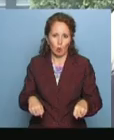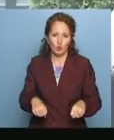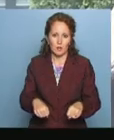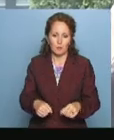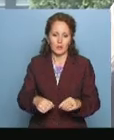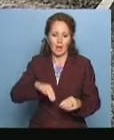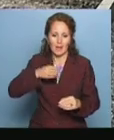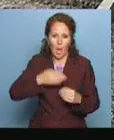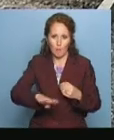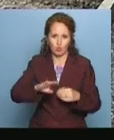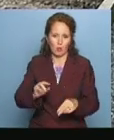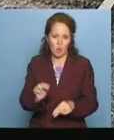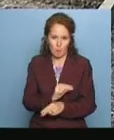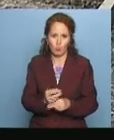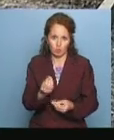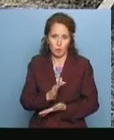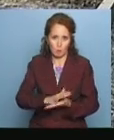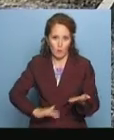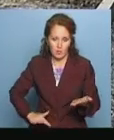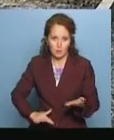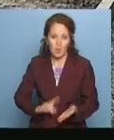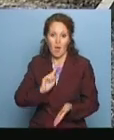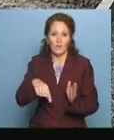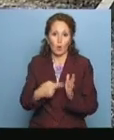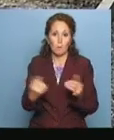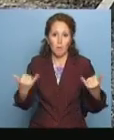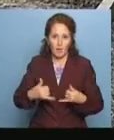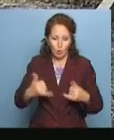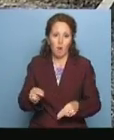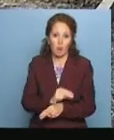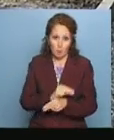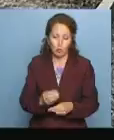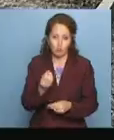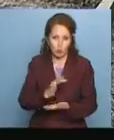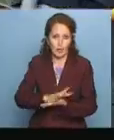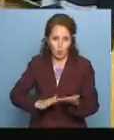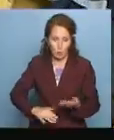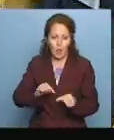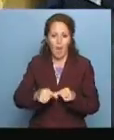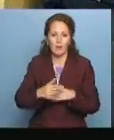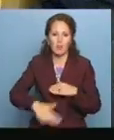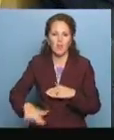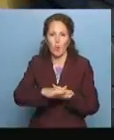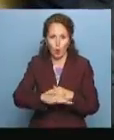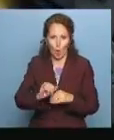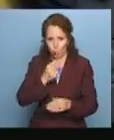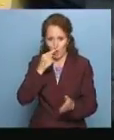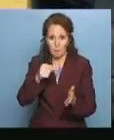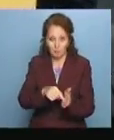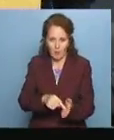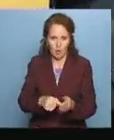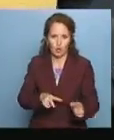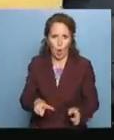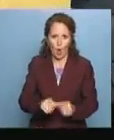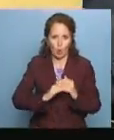ремонт еще провести. Здесь, в городке Металлургов, ремонт уже идет. Это двор в сотне тех, куда этим летом зашли дорожники. Работы, казалось бы,